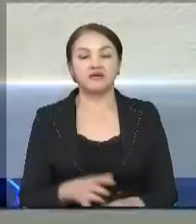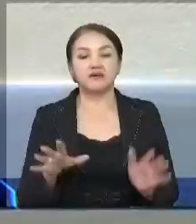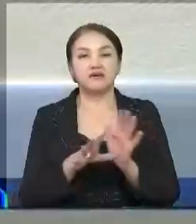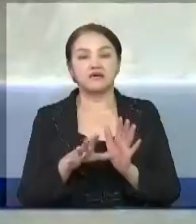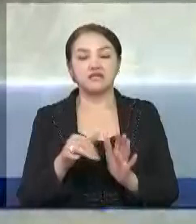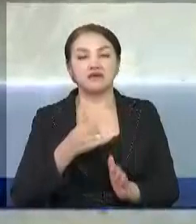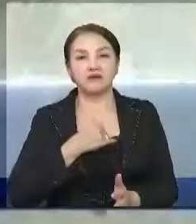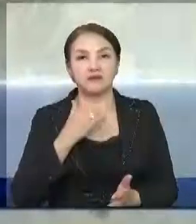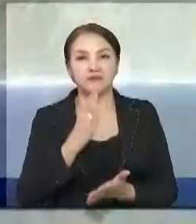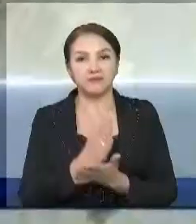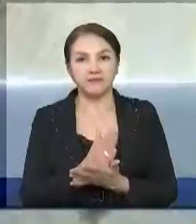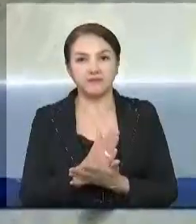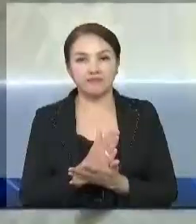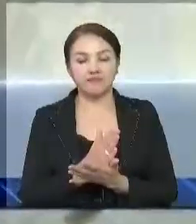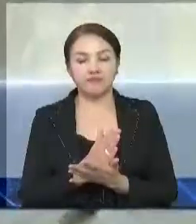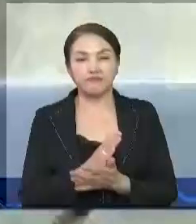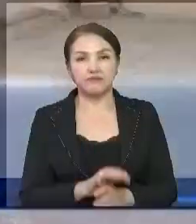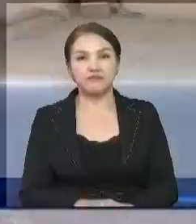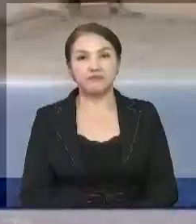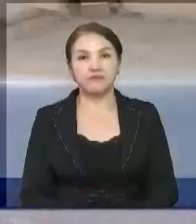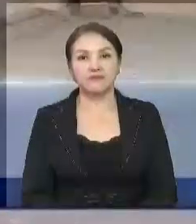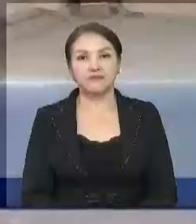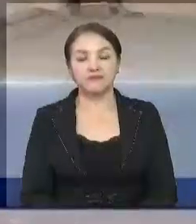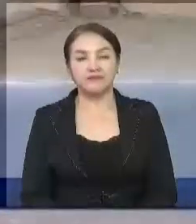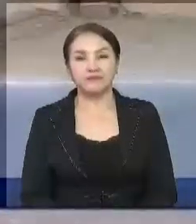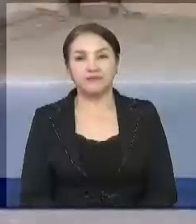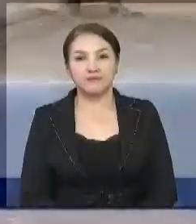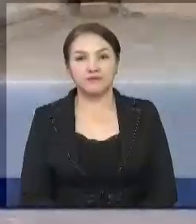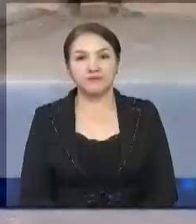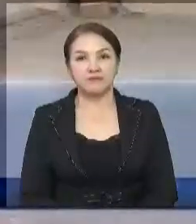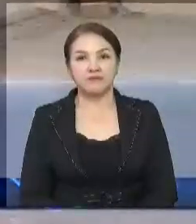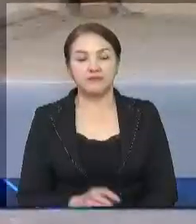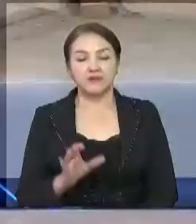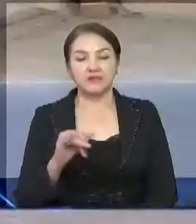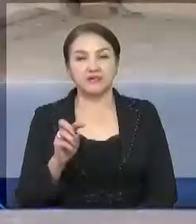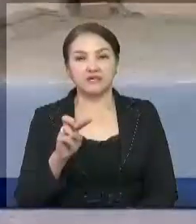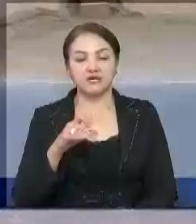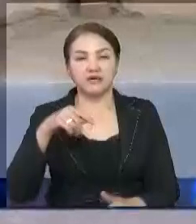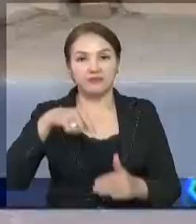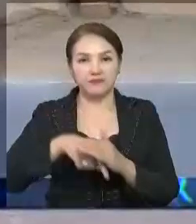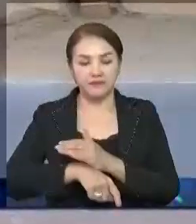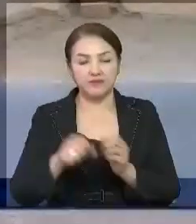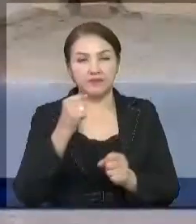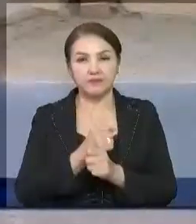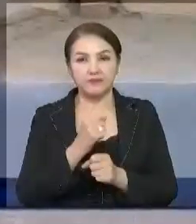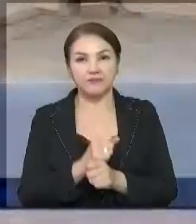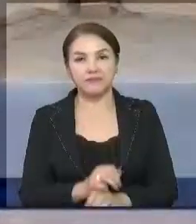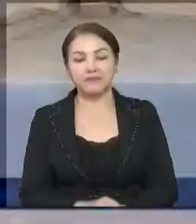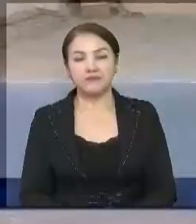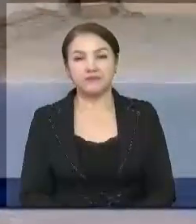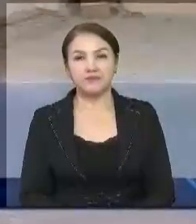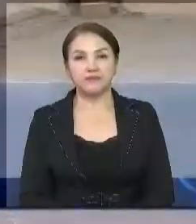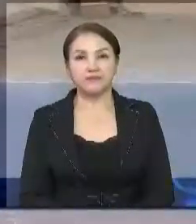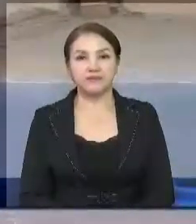Электричество у нас уже прокидывается. Ну, правда, только вот начали. Стяжку в подвале сделали. Сколько работ?